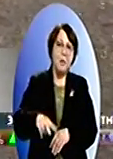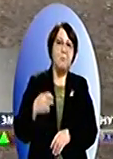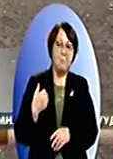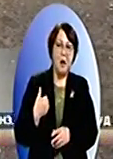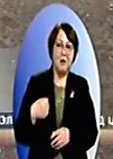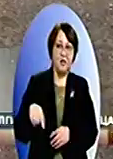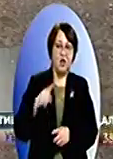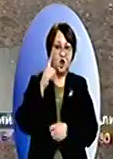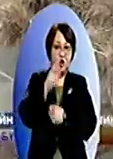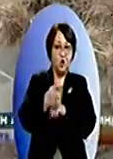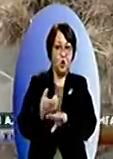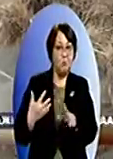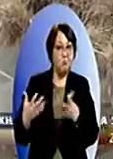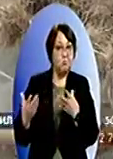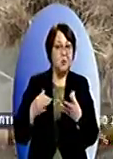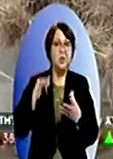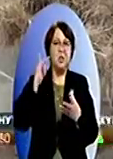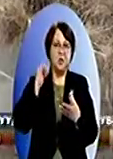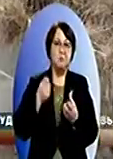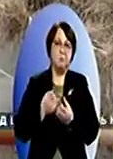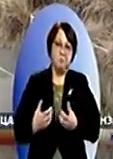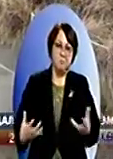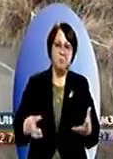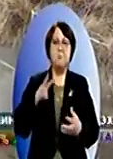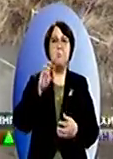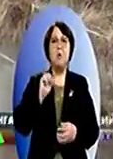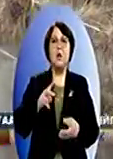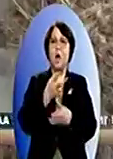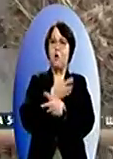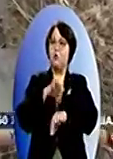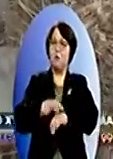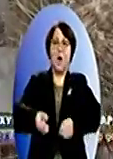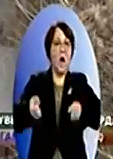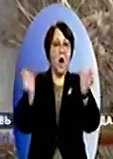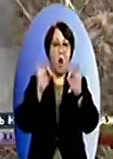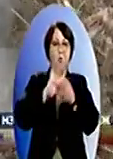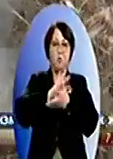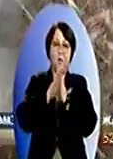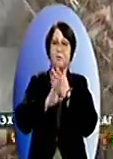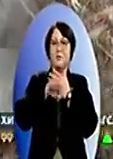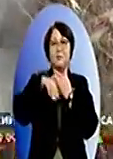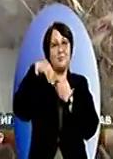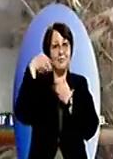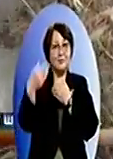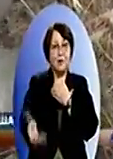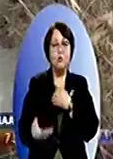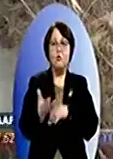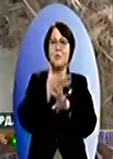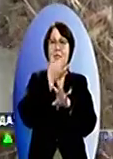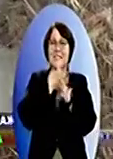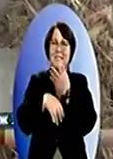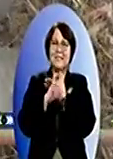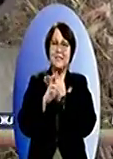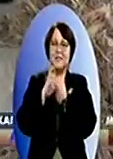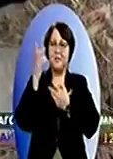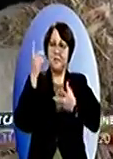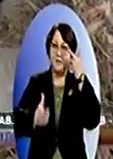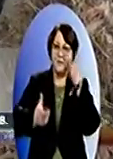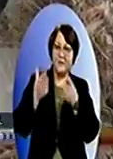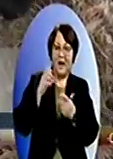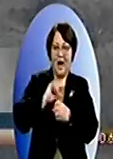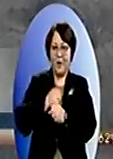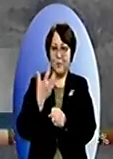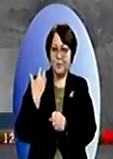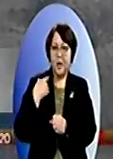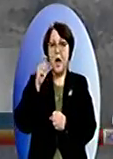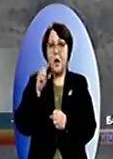үзүүлэлт юм. Баян-Хонгор аймагт өнгөрсөн жил малын халдварт өвчин гараагүйч цаашид урьдчилан сэргийлэх арга хэмжээг тогтмол авч малчин бүр